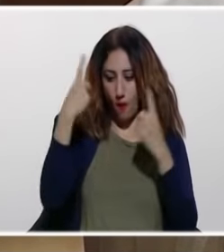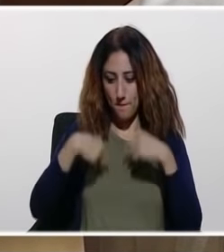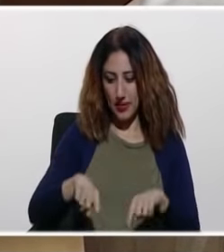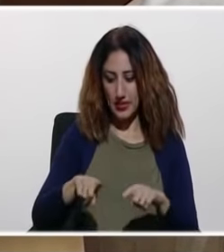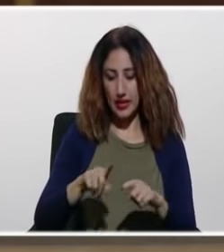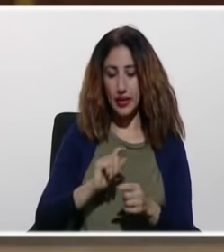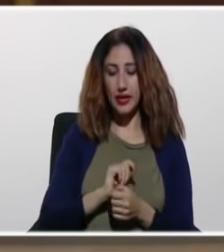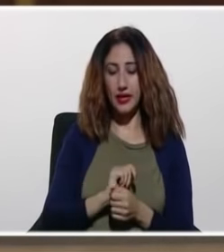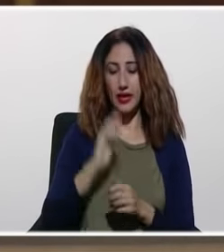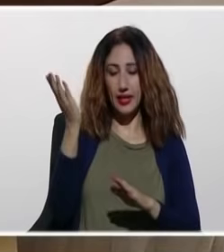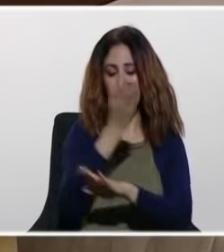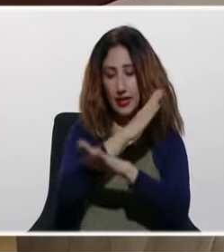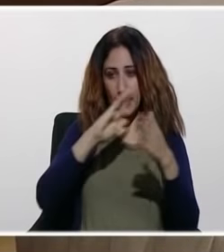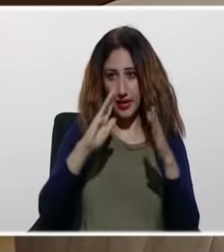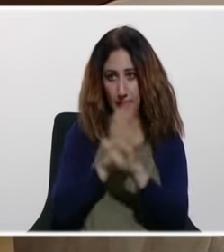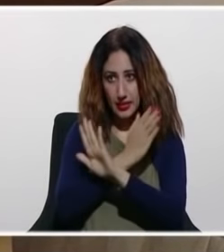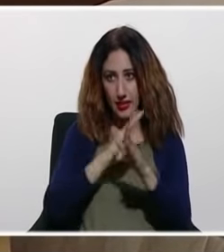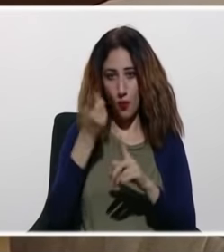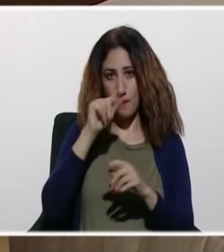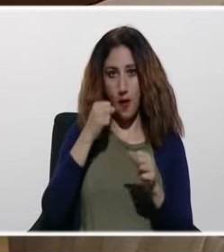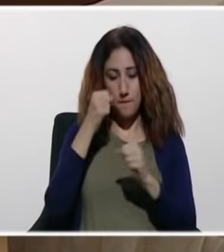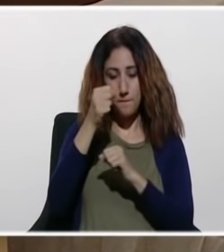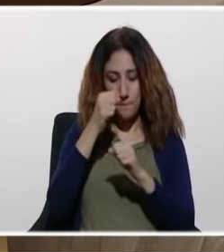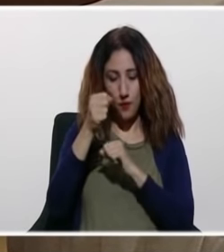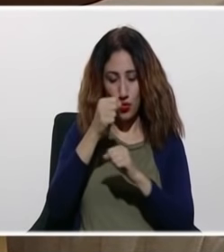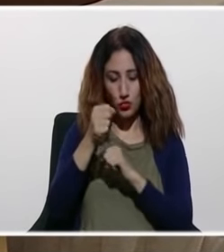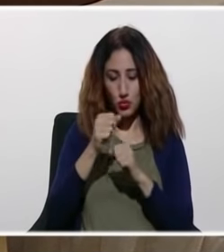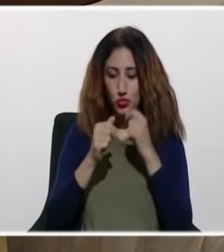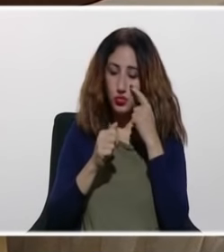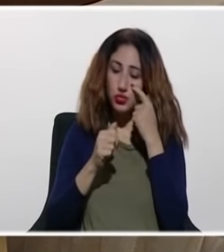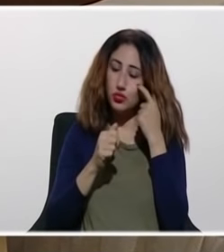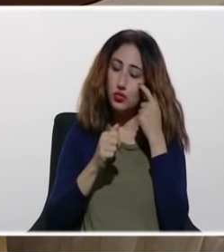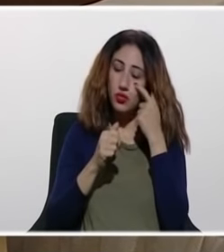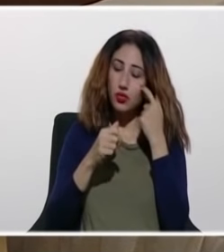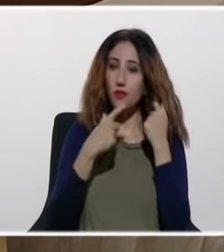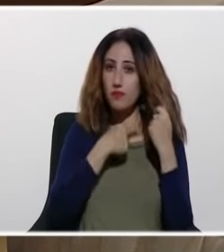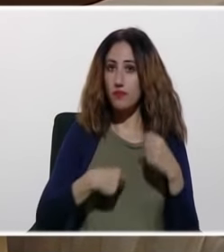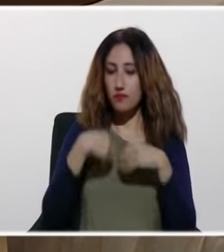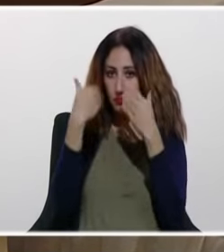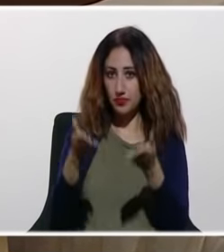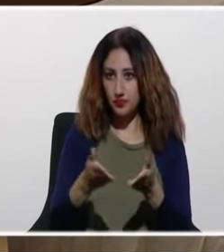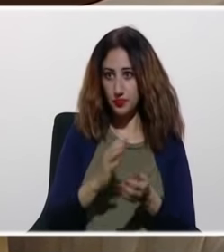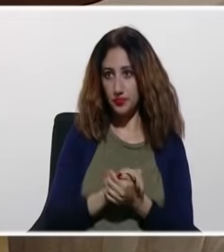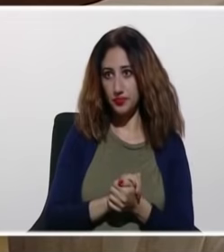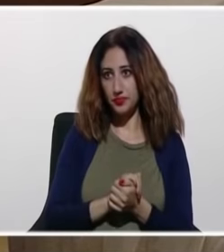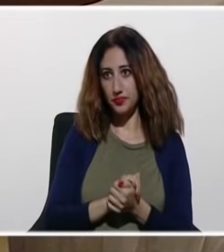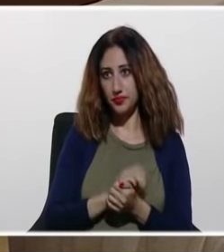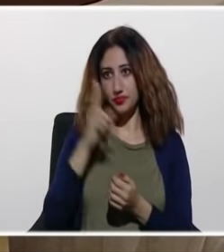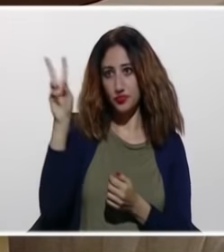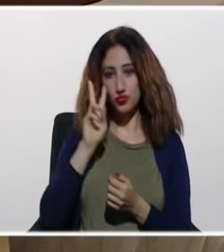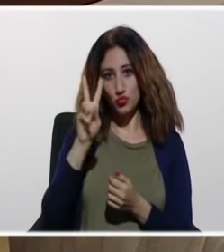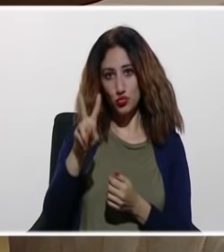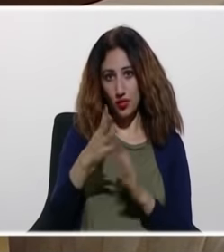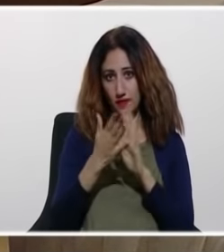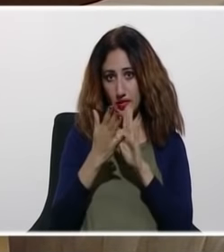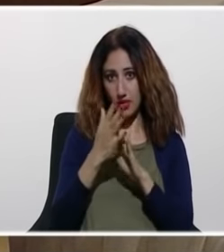فدخلت بدات كاراتيه، بعدين كملت في كيك بوكس، خدت اول وجه بحري. بعدين الكابتن بتاعي قال لي انت